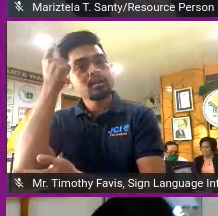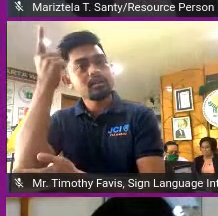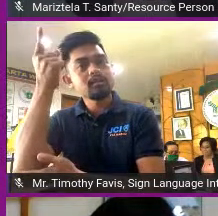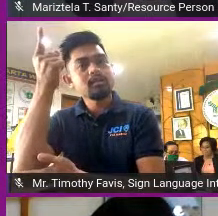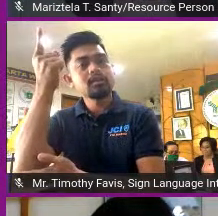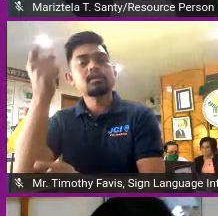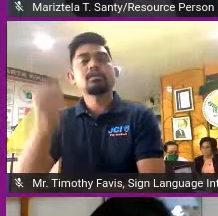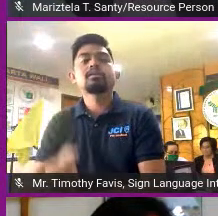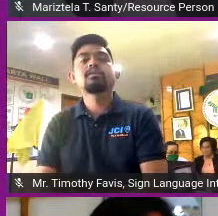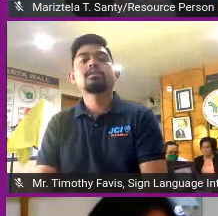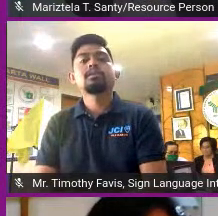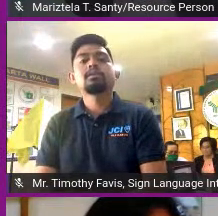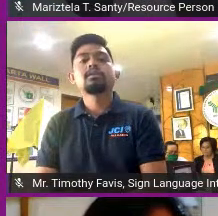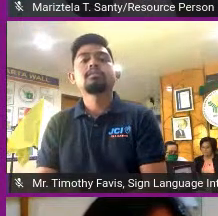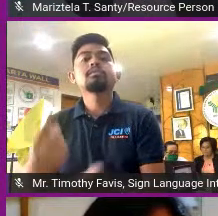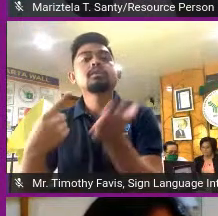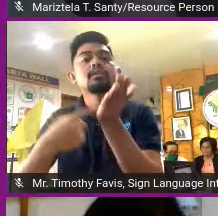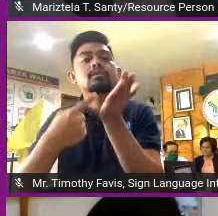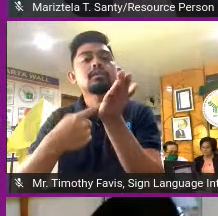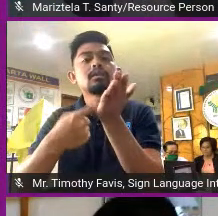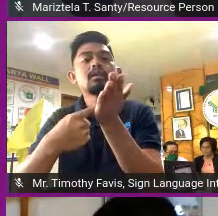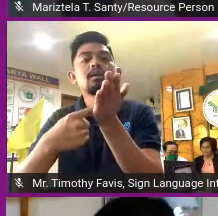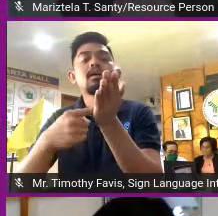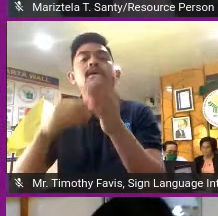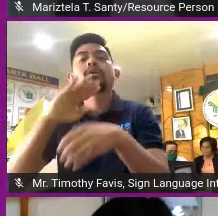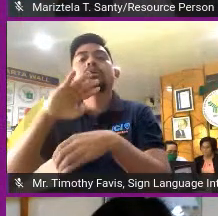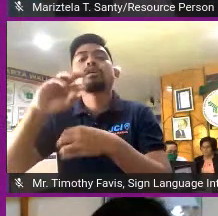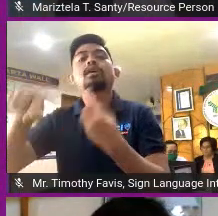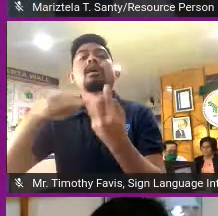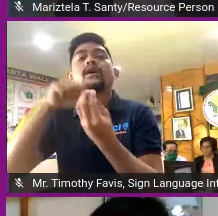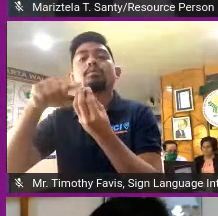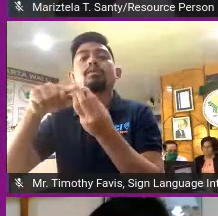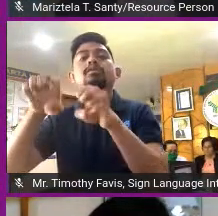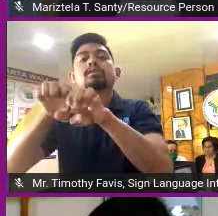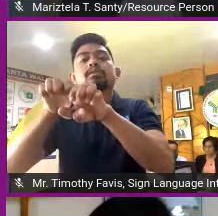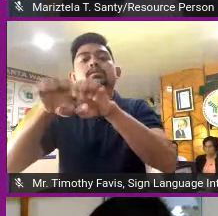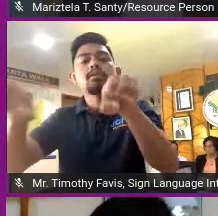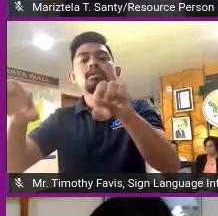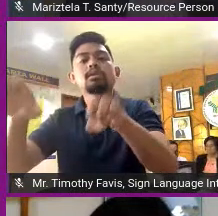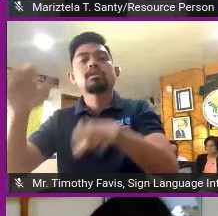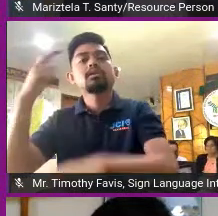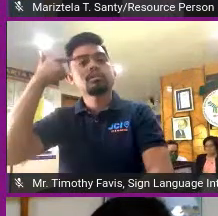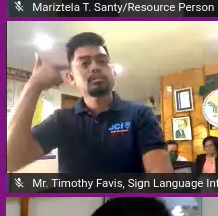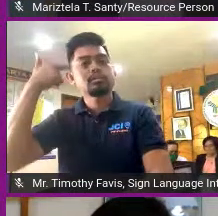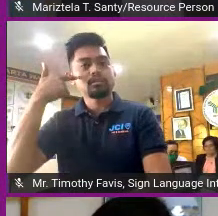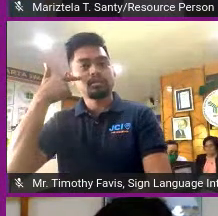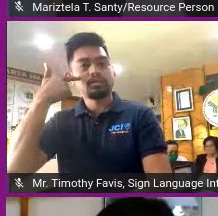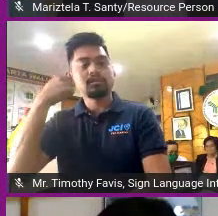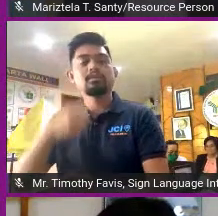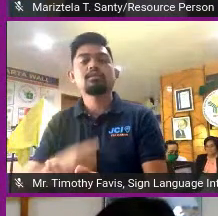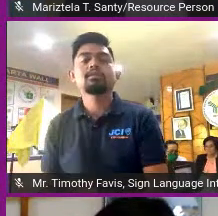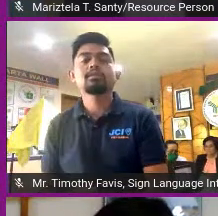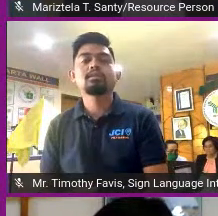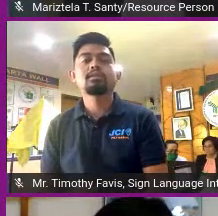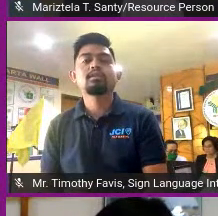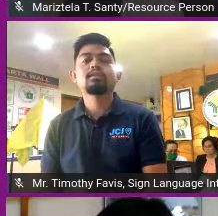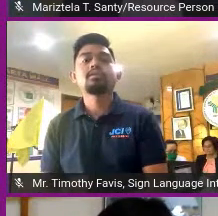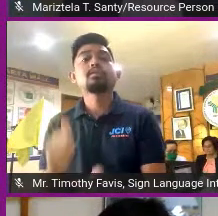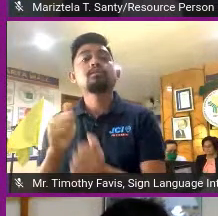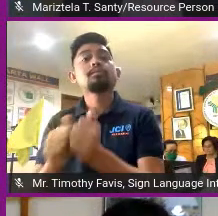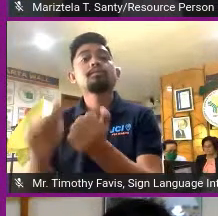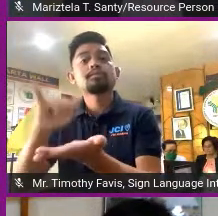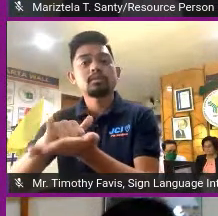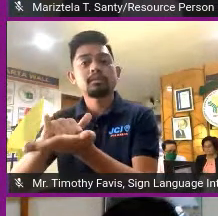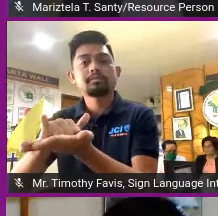kamalayan sa usapin ng pagkakapantay-pantay ng kasarian sa ating lipunan. At sa pamamagitan nito ay